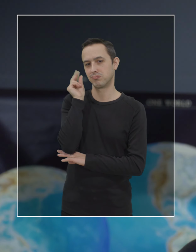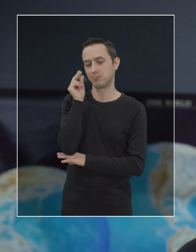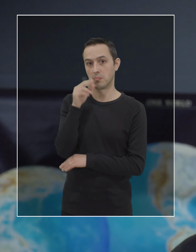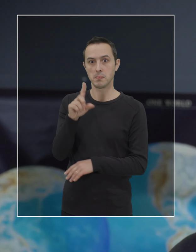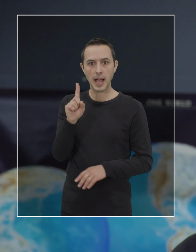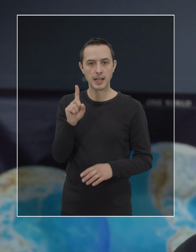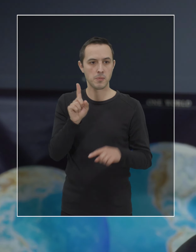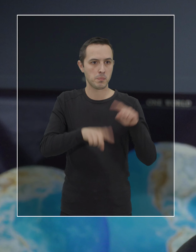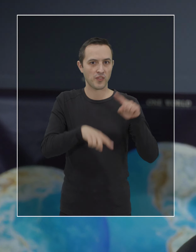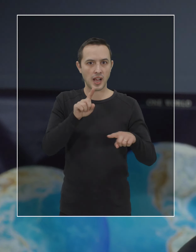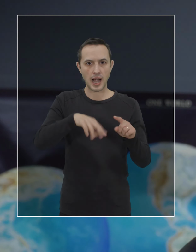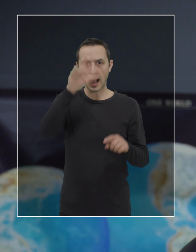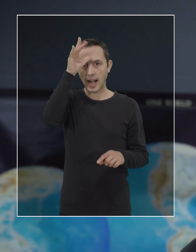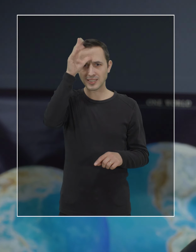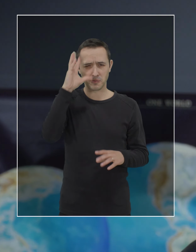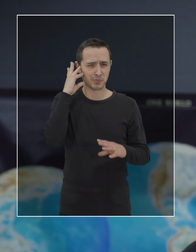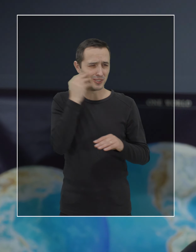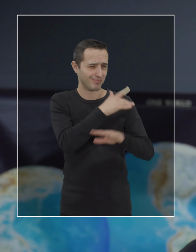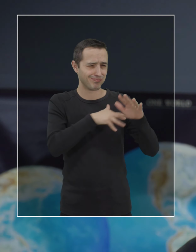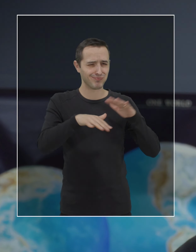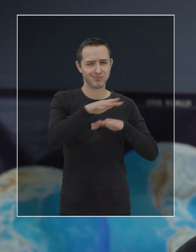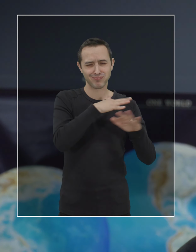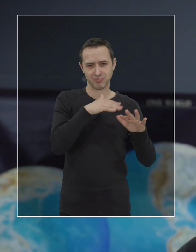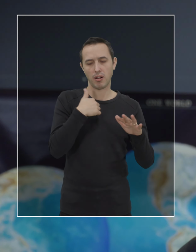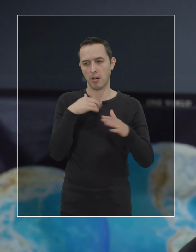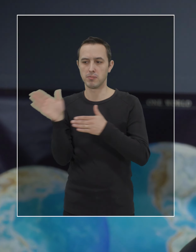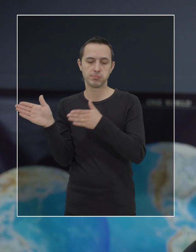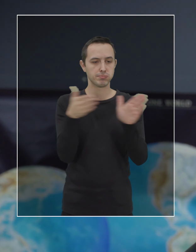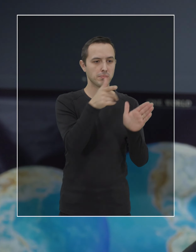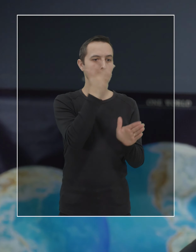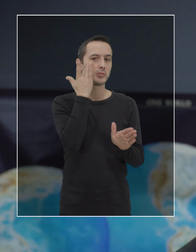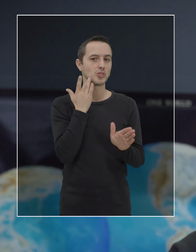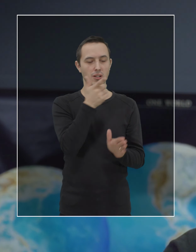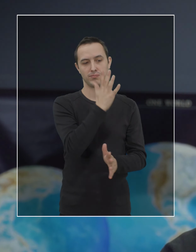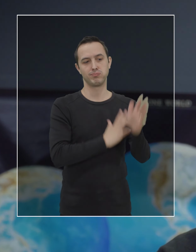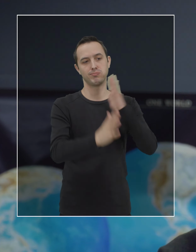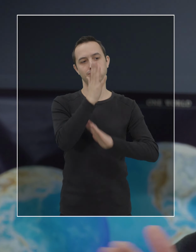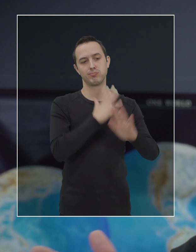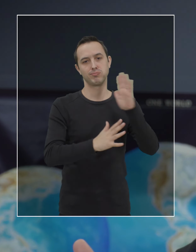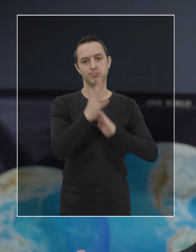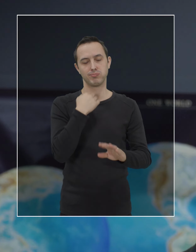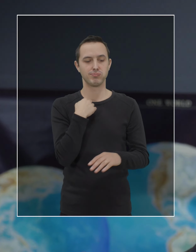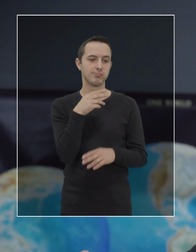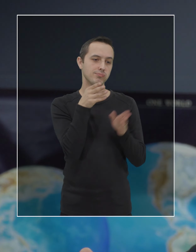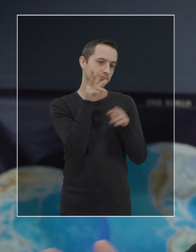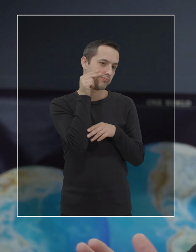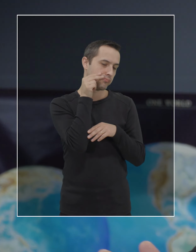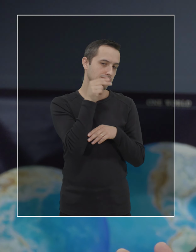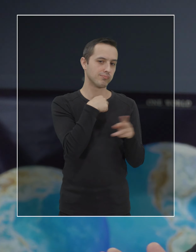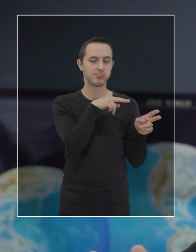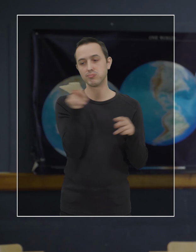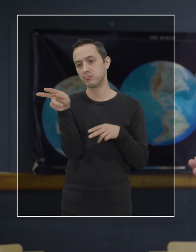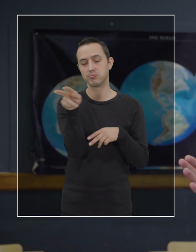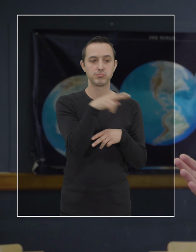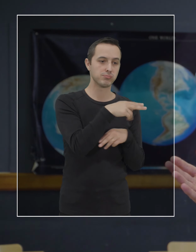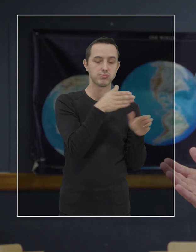l'écoute. Mais parfois, la classe fait beaucoup de bruit. Et à ce moment-là, je m'oriente vers le professeur en langue des